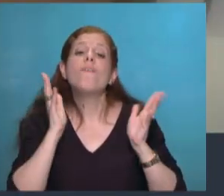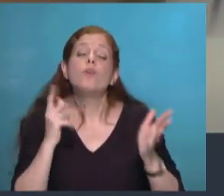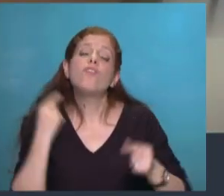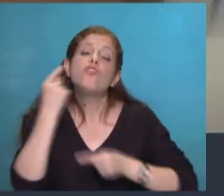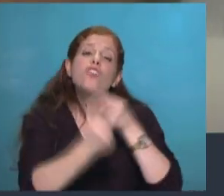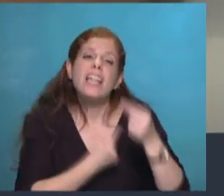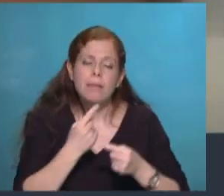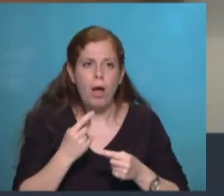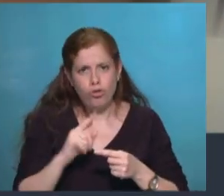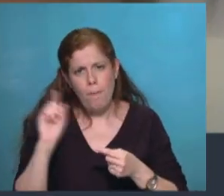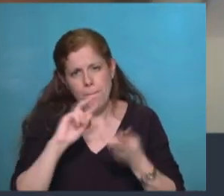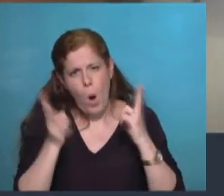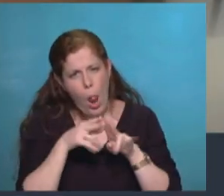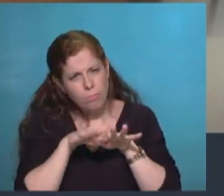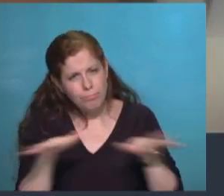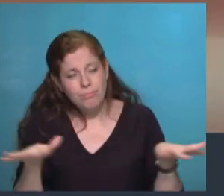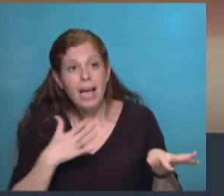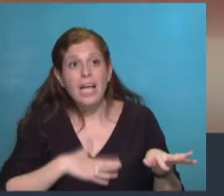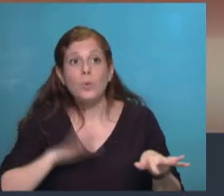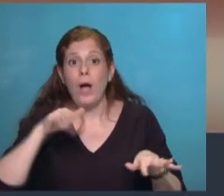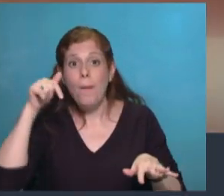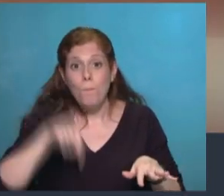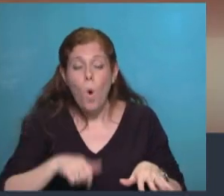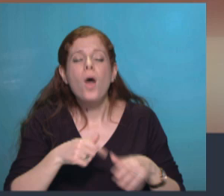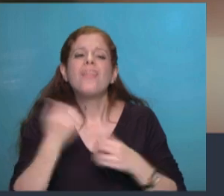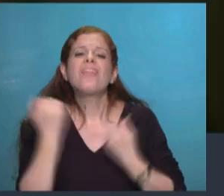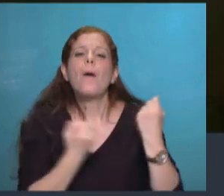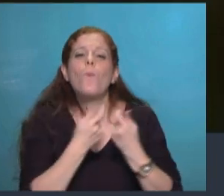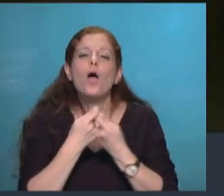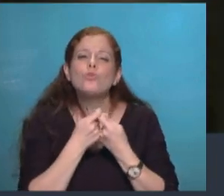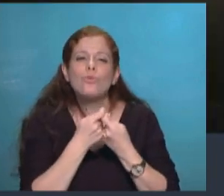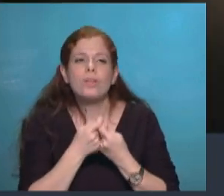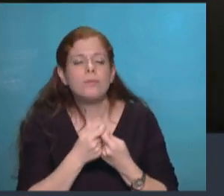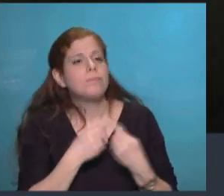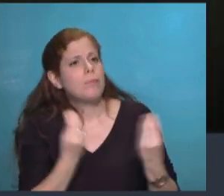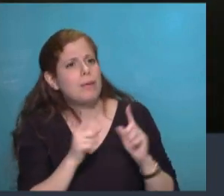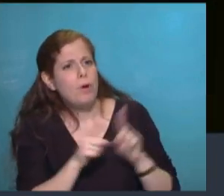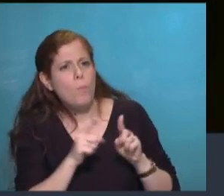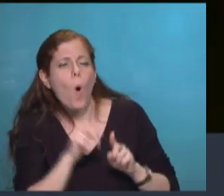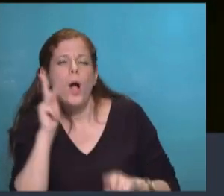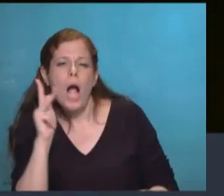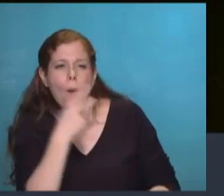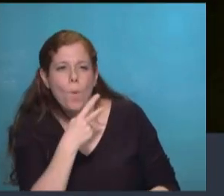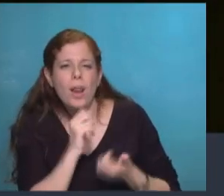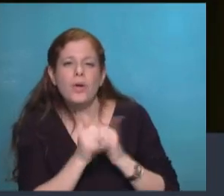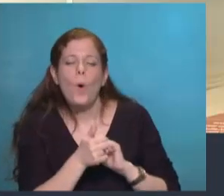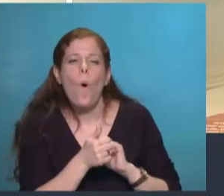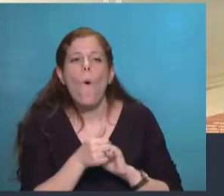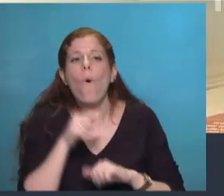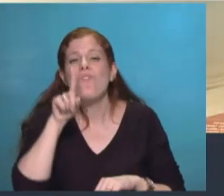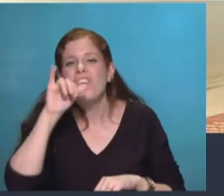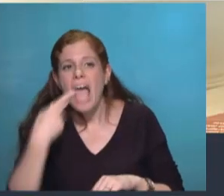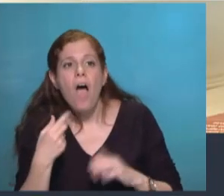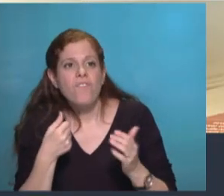בעולם, הם אישרו להפעיל גם אצלנו תחבורה שיתופית. אמצעים כמו קארפולינג, או מנגנונים כמו ויה,